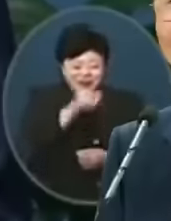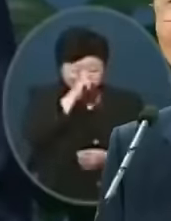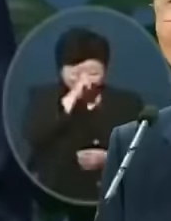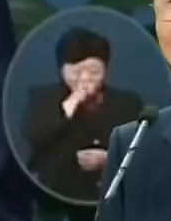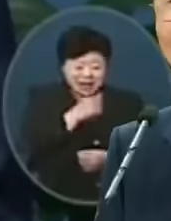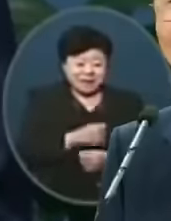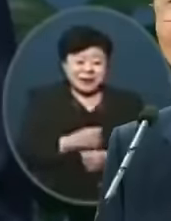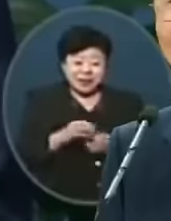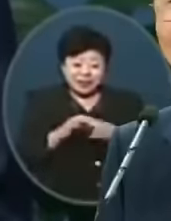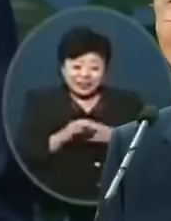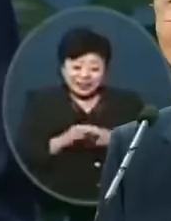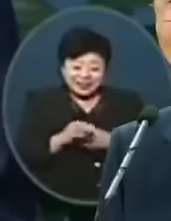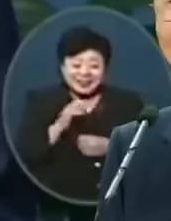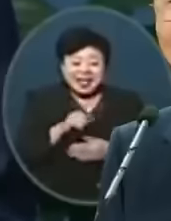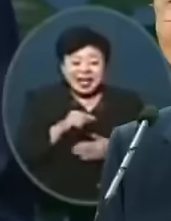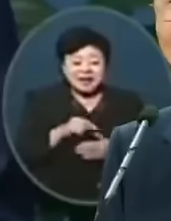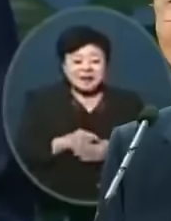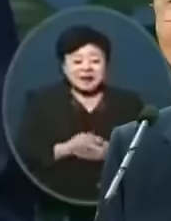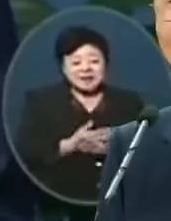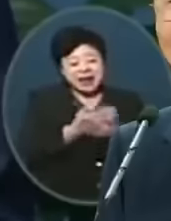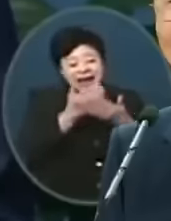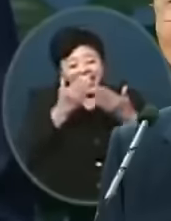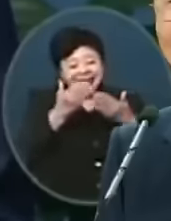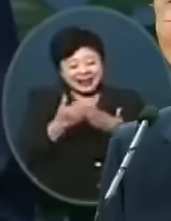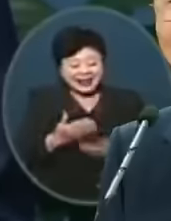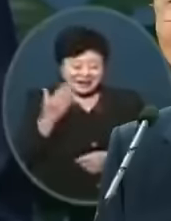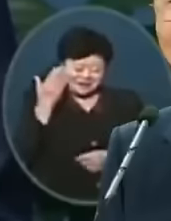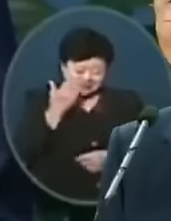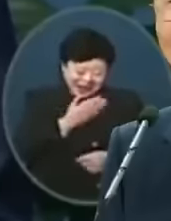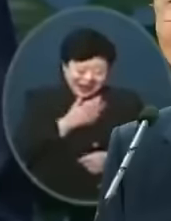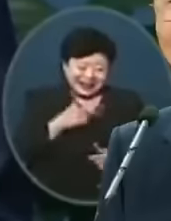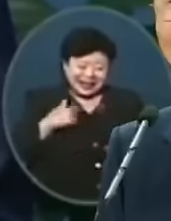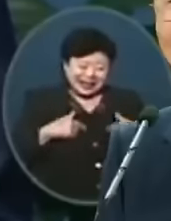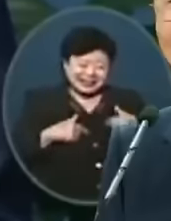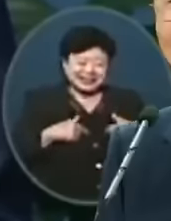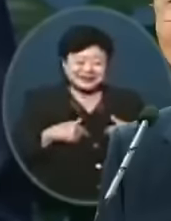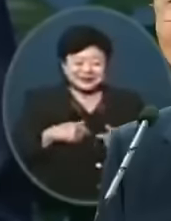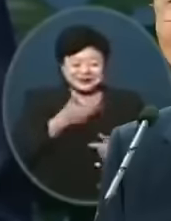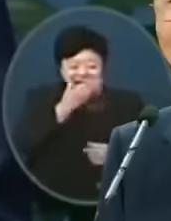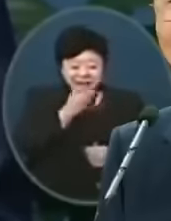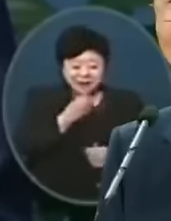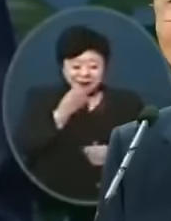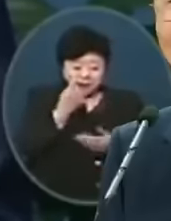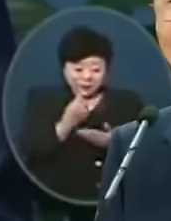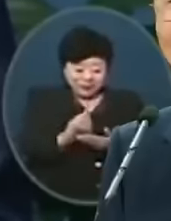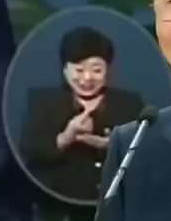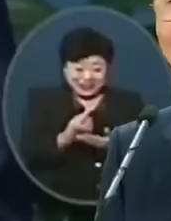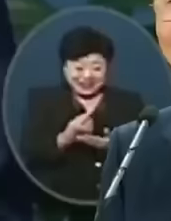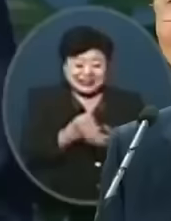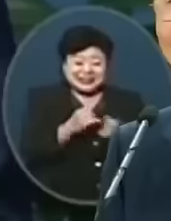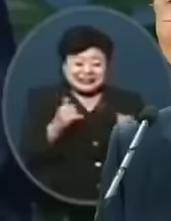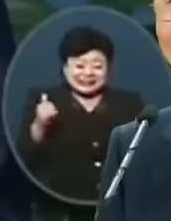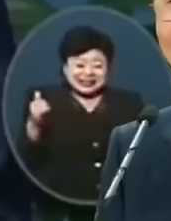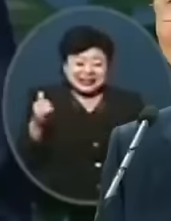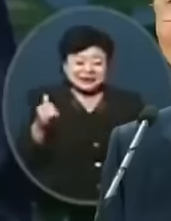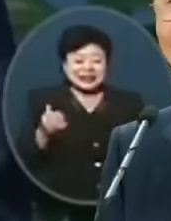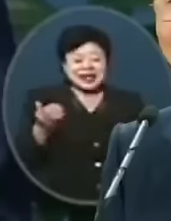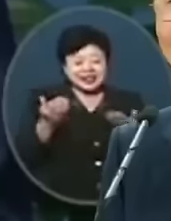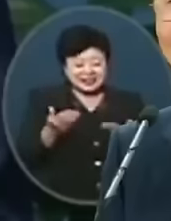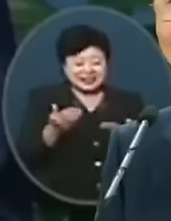좋아하면 내 마음도 밝아지고 맑아지고 기뻐지고 행복해지는 것입니다. 사람이나